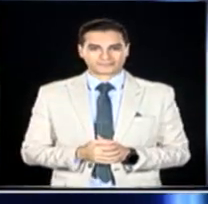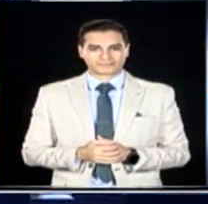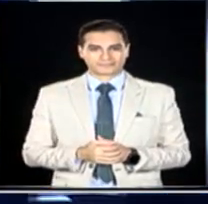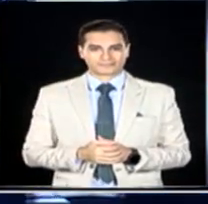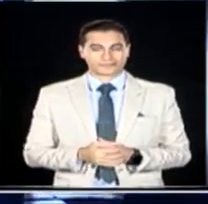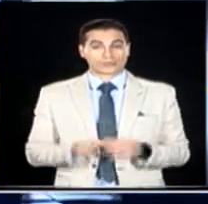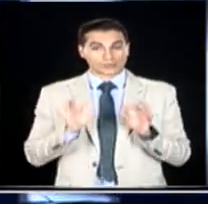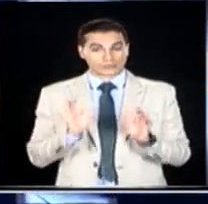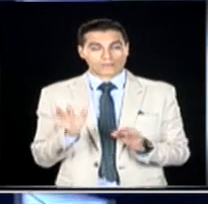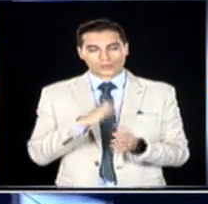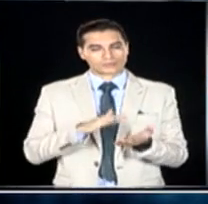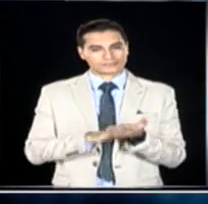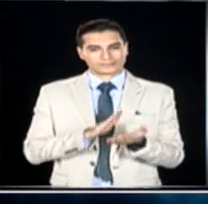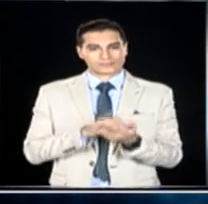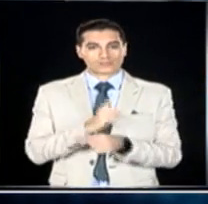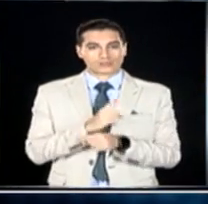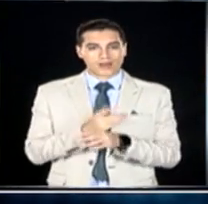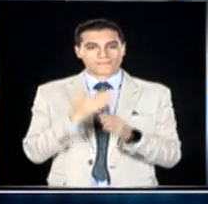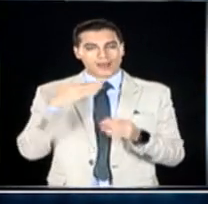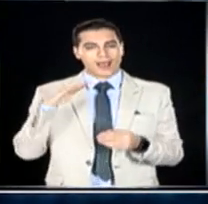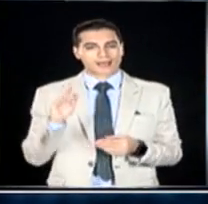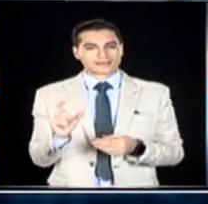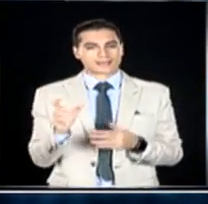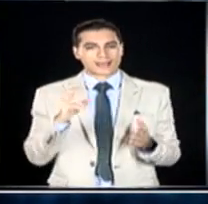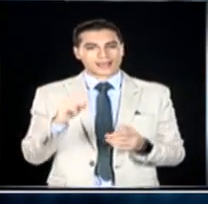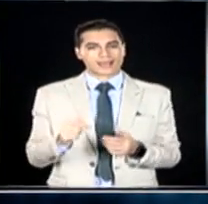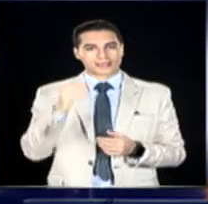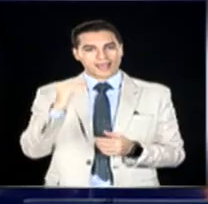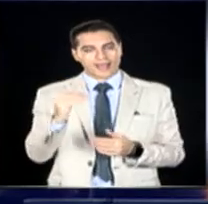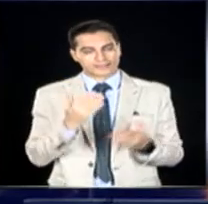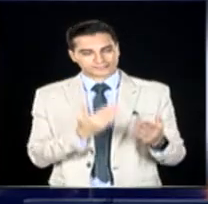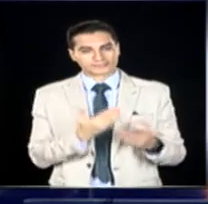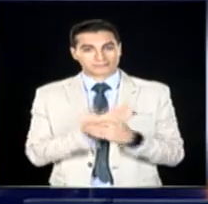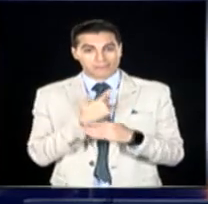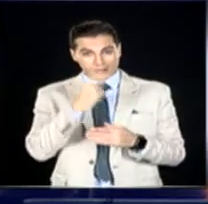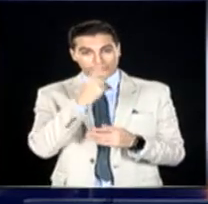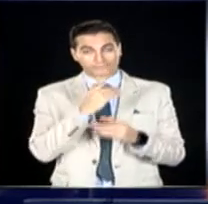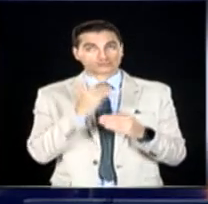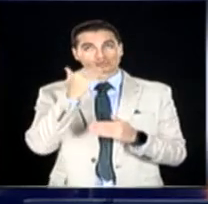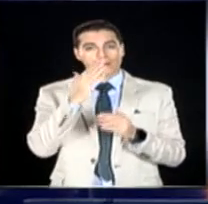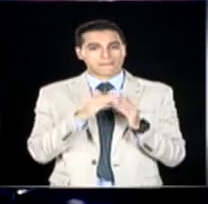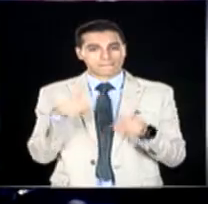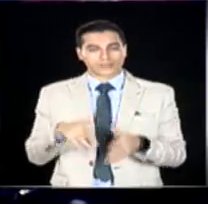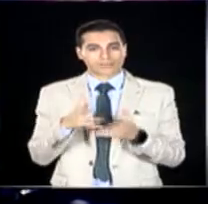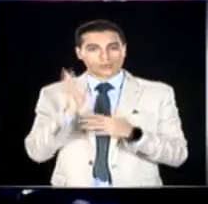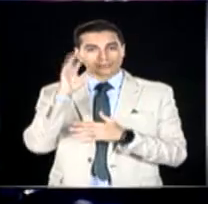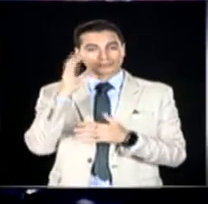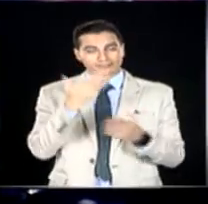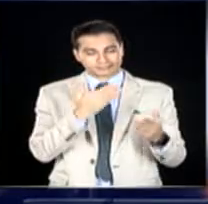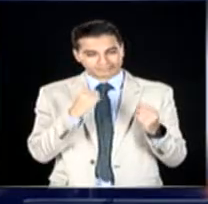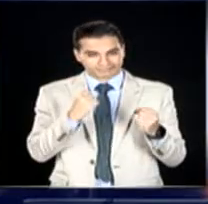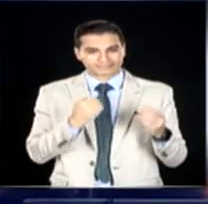وطبعا لازم نحيي الكابتن حسن قداح، انا شايف ان هو مستقبل مصر في